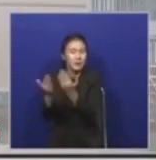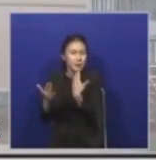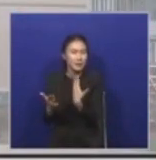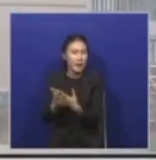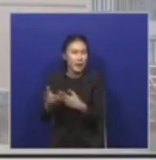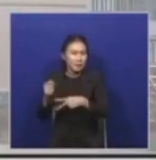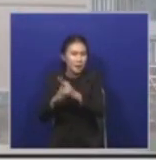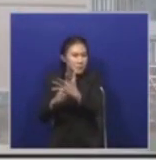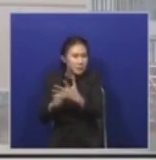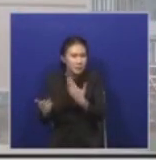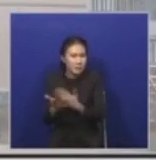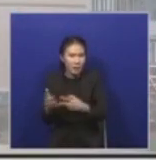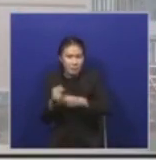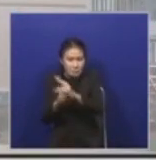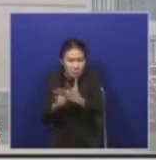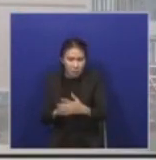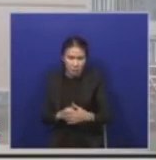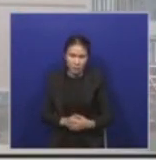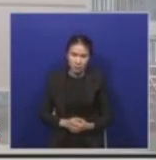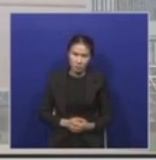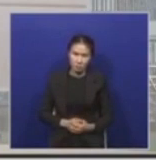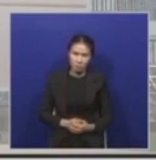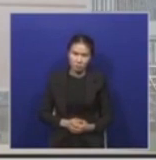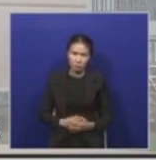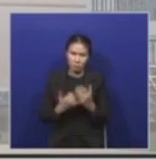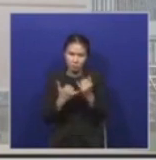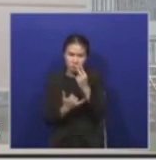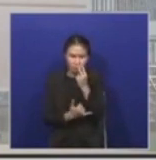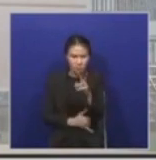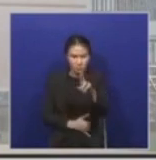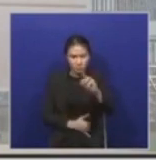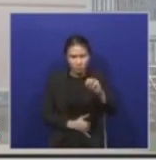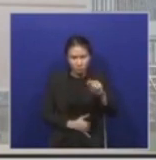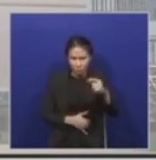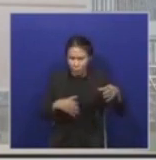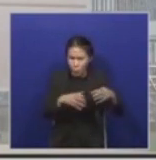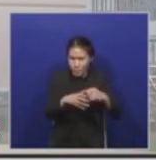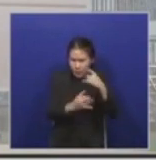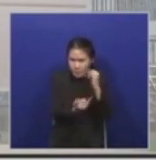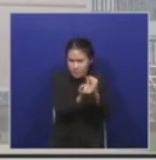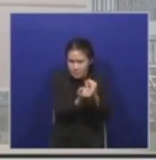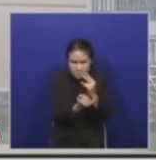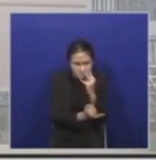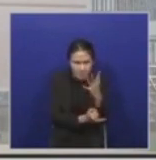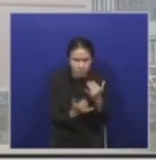คร่วมเนี่ยไปตัดกันจังจริงผมก็มองไม่เห็นรัฐมนตรีพรรคร่วมกันนะหลายพรรคนะท่านประธานครับ